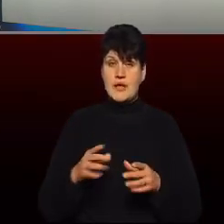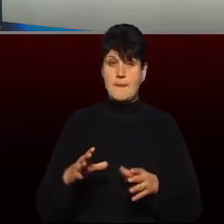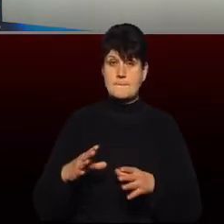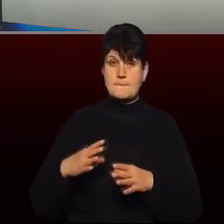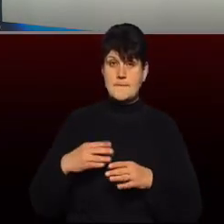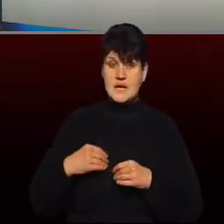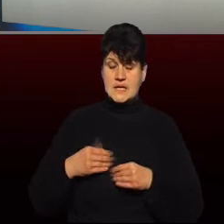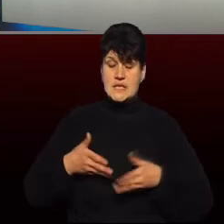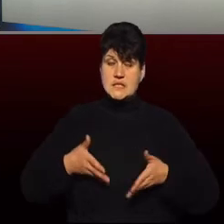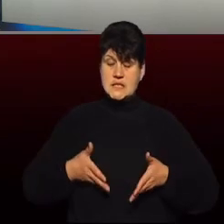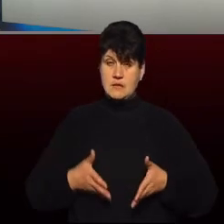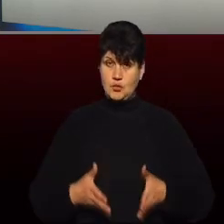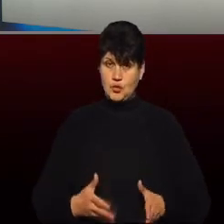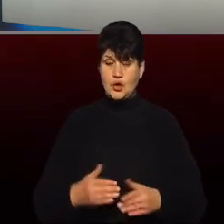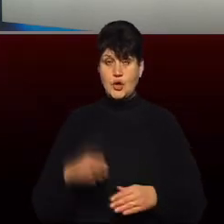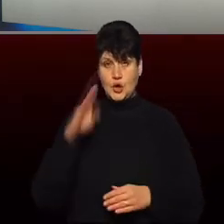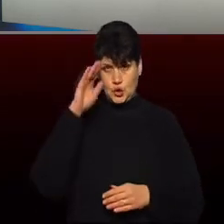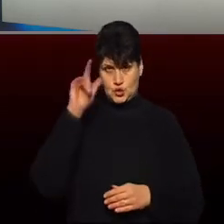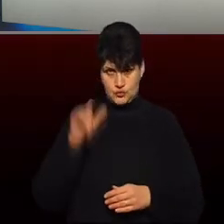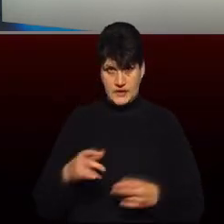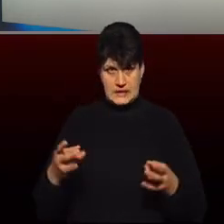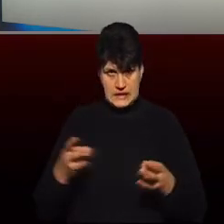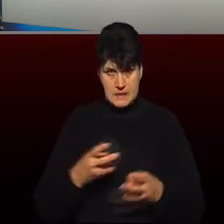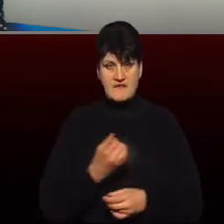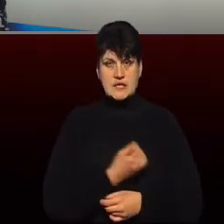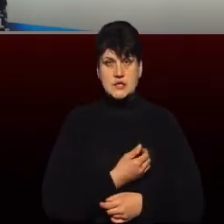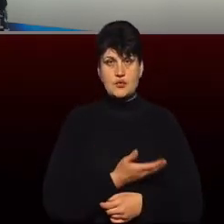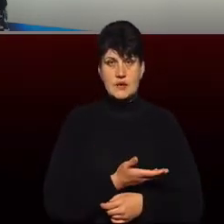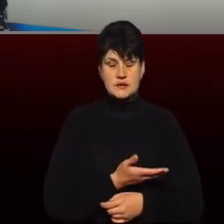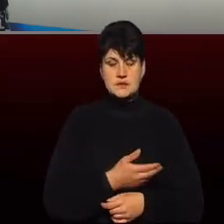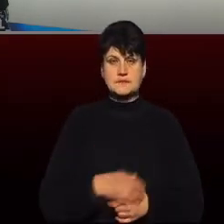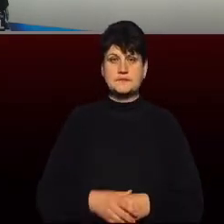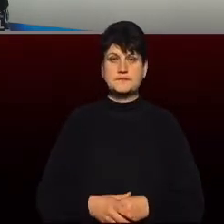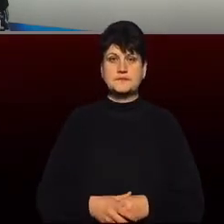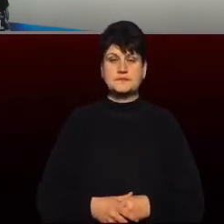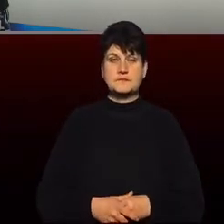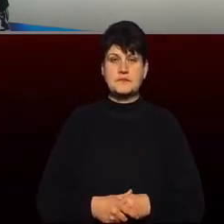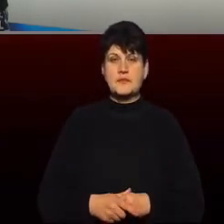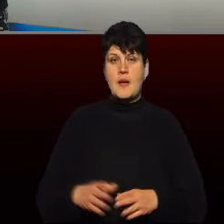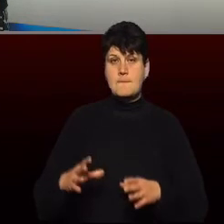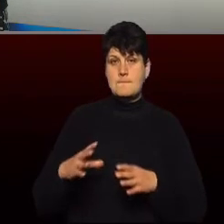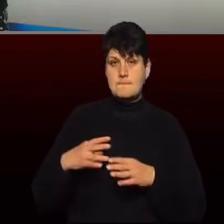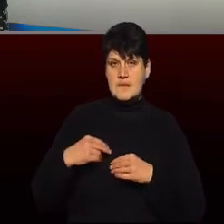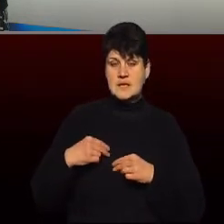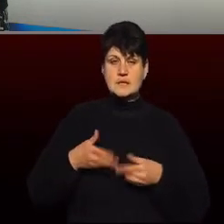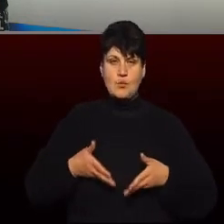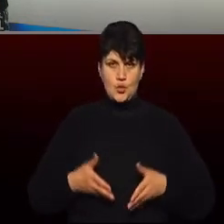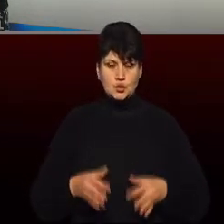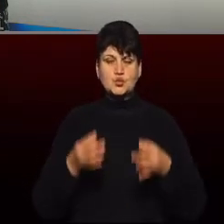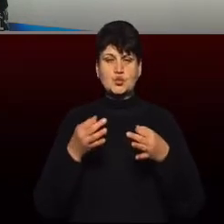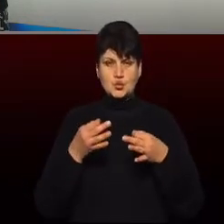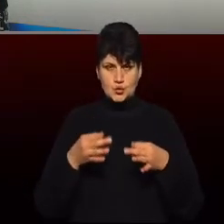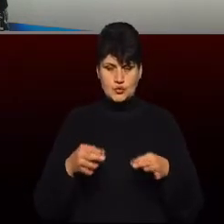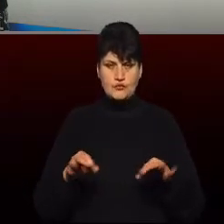пологах, вакцинуватися? Дякую. Дякую за запитання. Значить, партнерські пологи дозволені в перинатальних центрах, як в